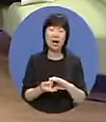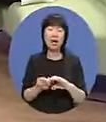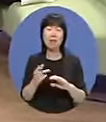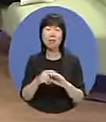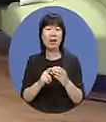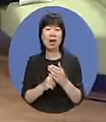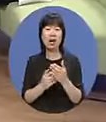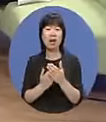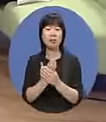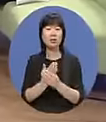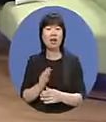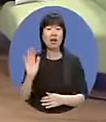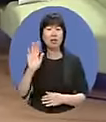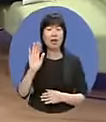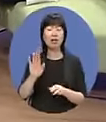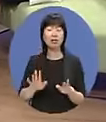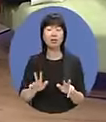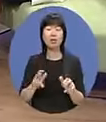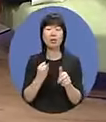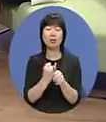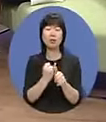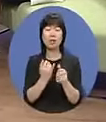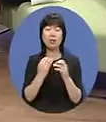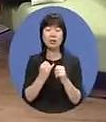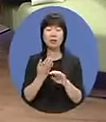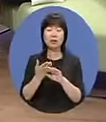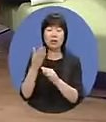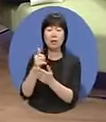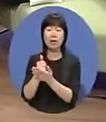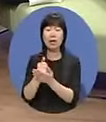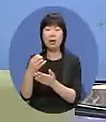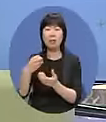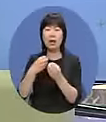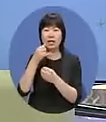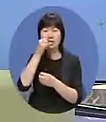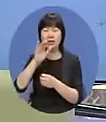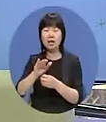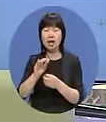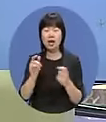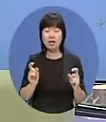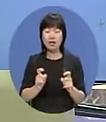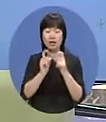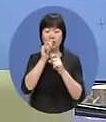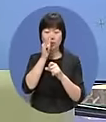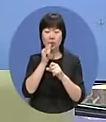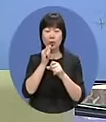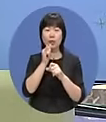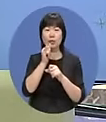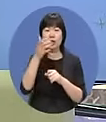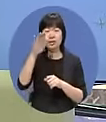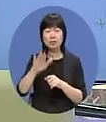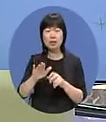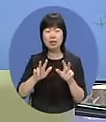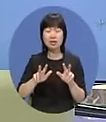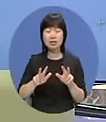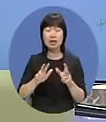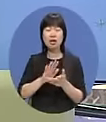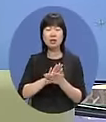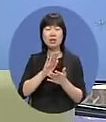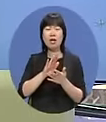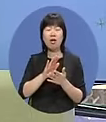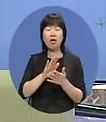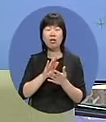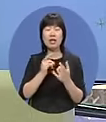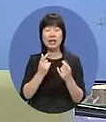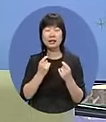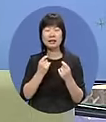안 든다니까요. 그러니까요. 근데 그 부부가 이제 많은 선배들이 얘기를 해주시잖아요. 아무리 다투고 싸우고 이래도, 이게 뜨거운 밤을